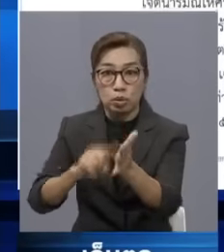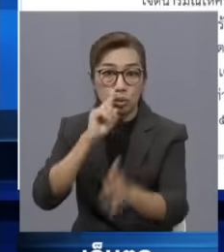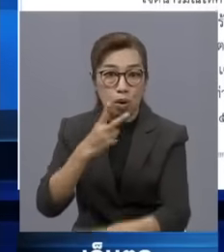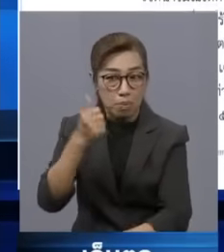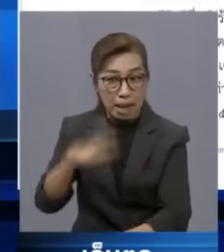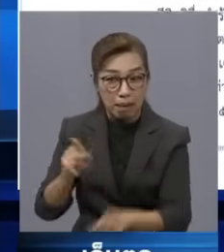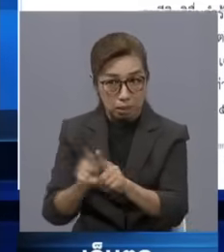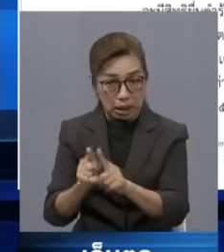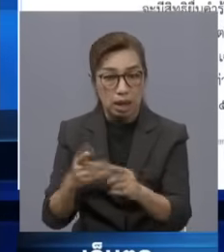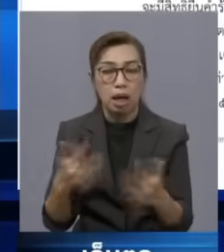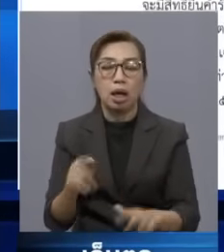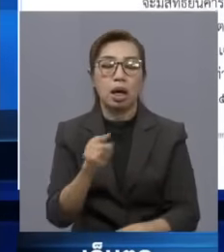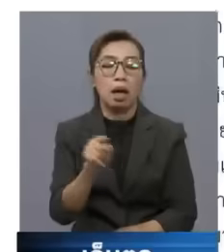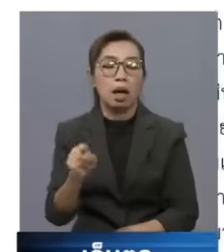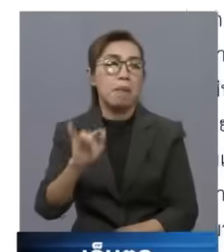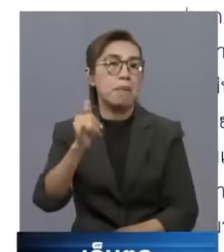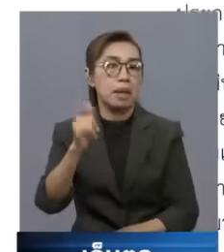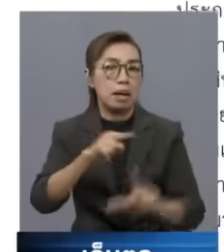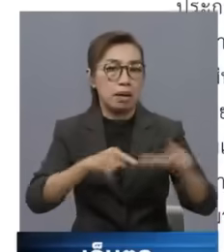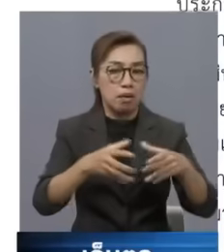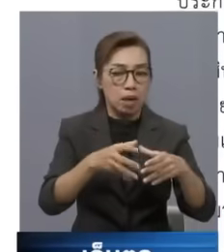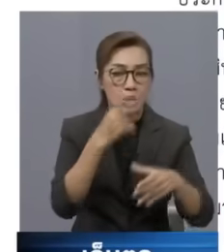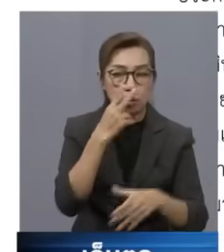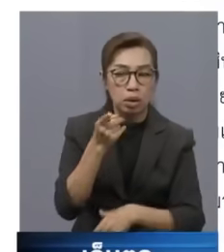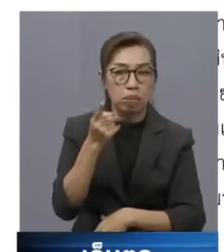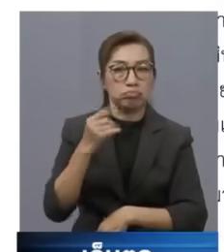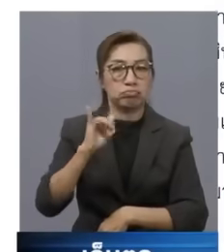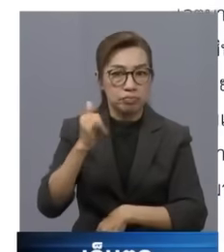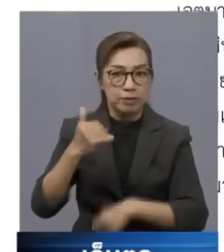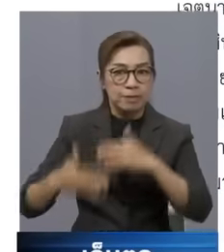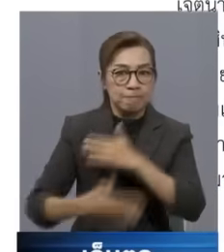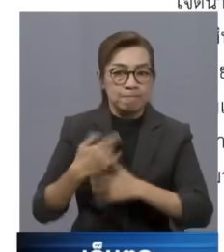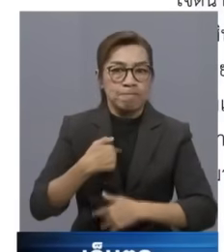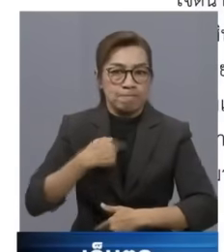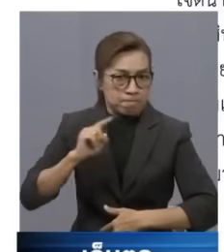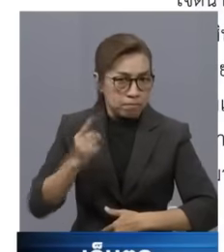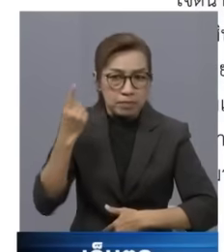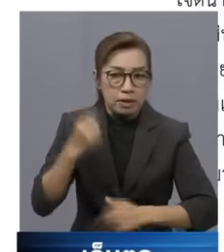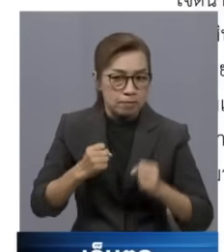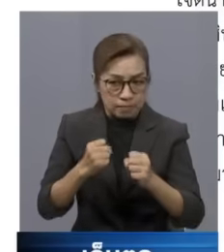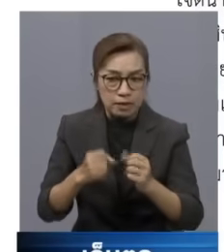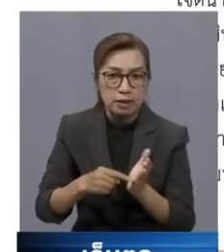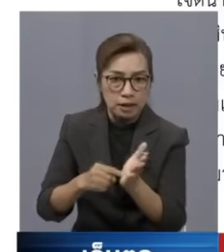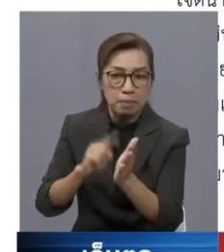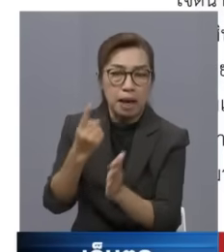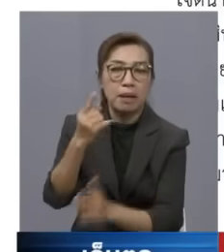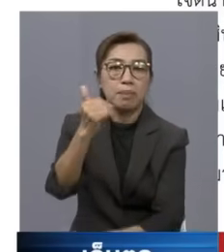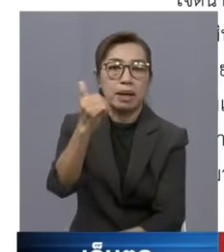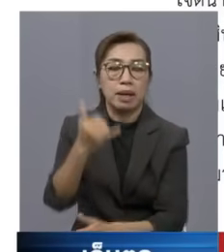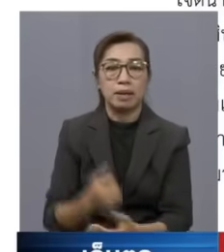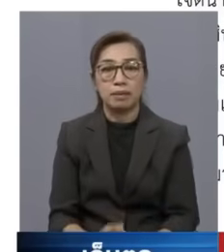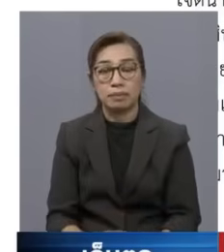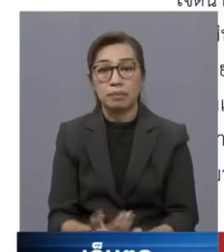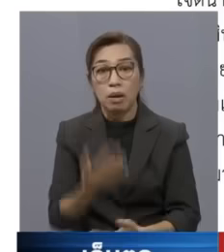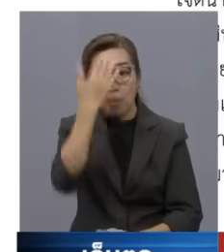นะครับที่อาจจะทำให้ทางพรรคก้าวไกลพอที่จะมีโอกาสฮึดสู้ได้อีกครั้งไหมสำหรับสิ่งที่วินิจฉัยออกมานะครับ